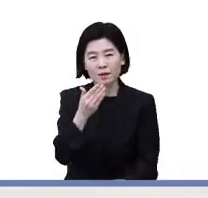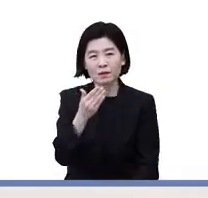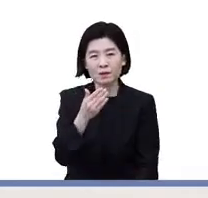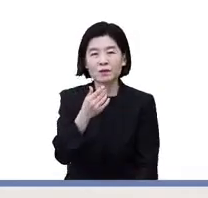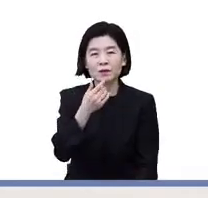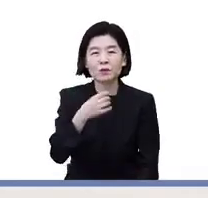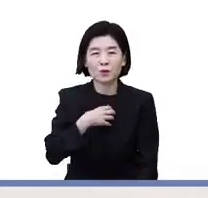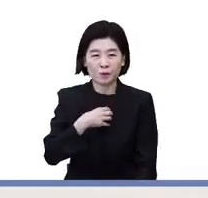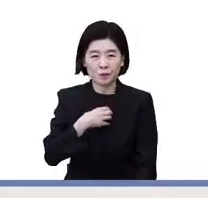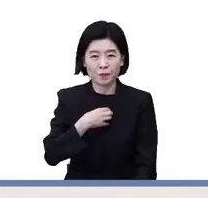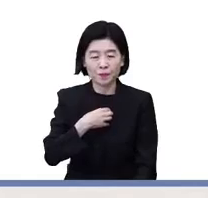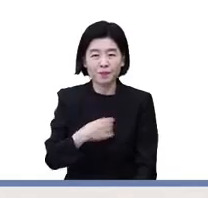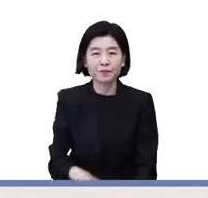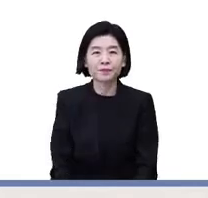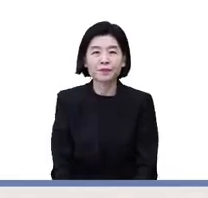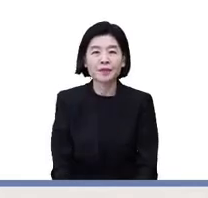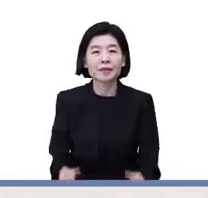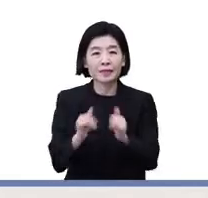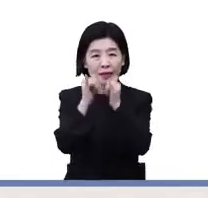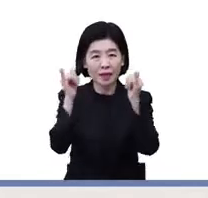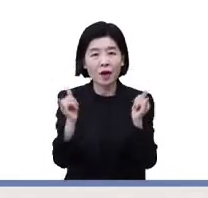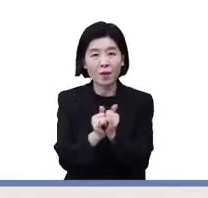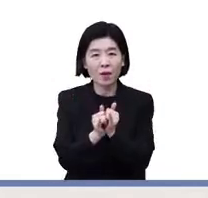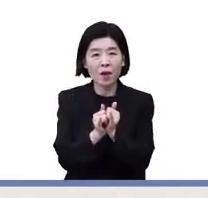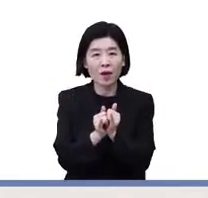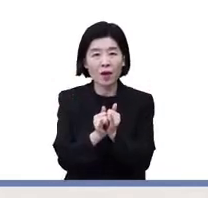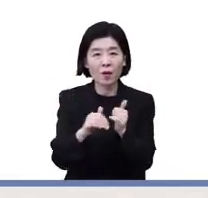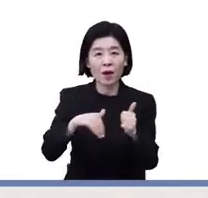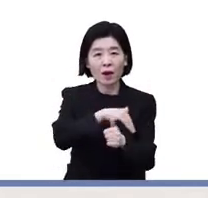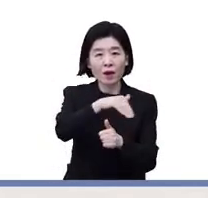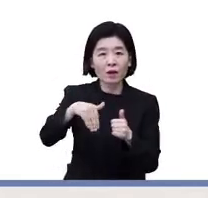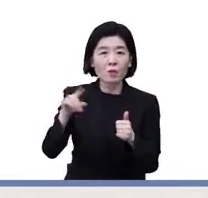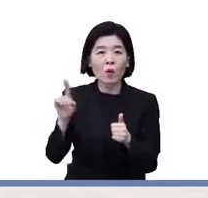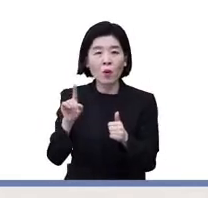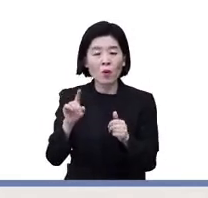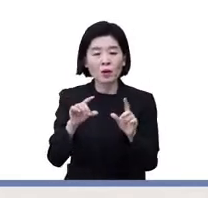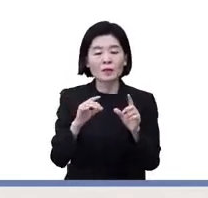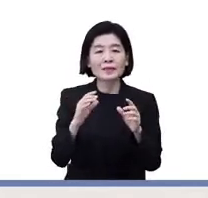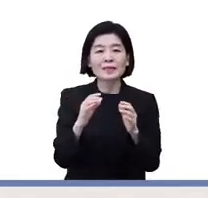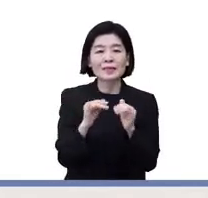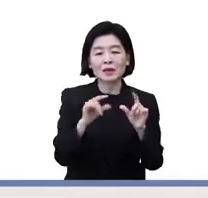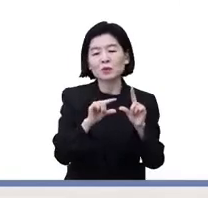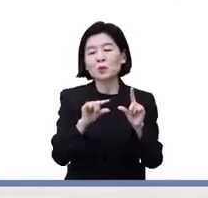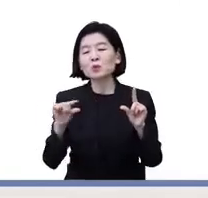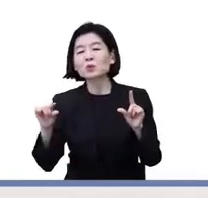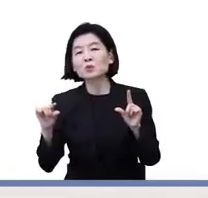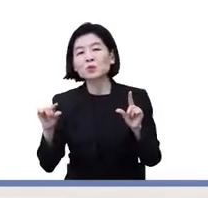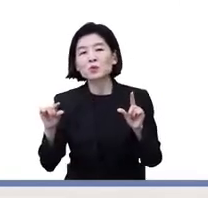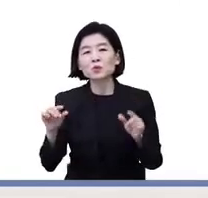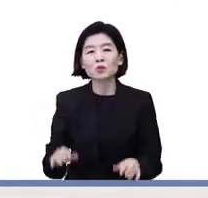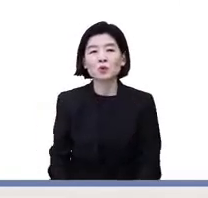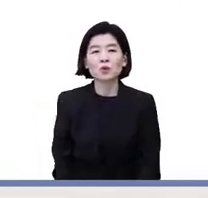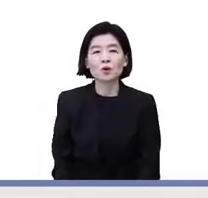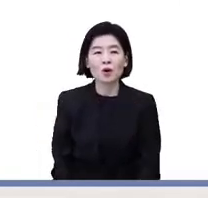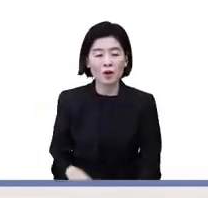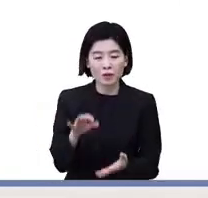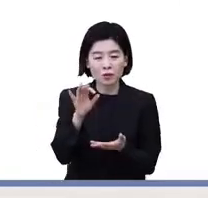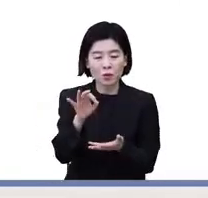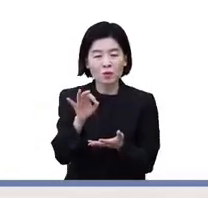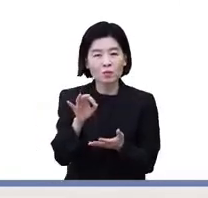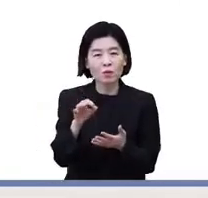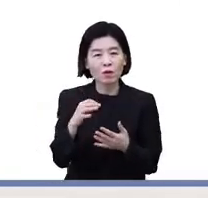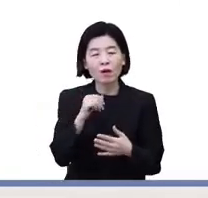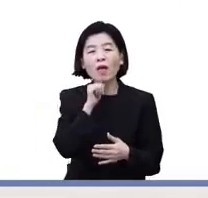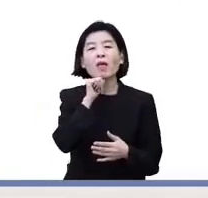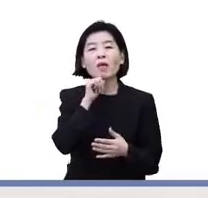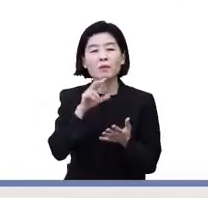있습니다. 사회적 요인으로는 소수인종, 경제적 약자, 또 정신과 질환에 대한 편견 때문에 치료를 잘 못 받으시는 분도